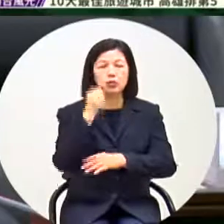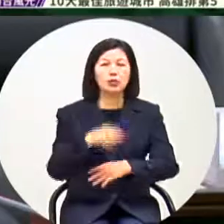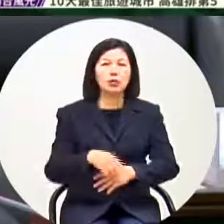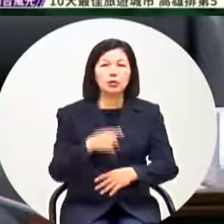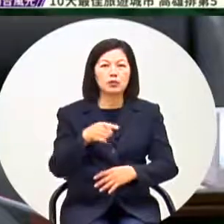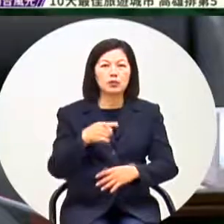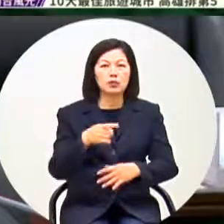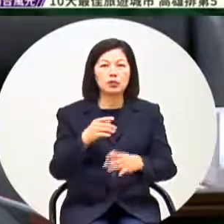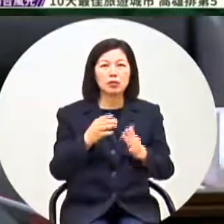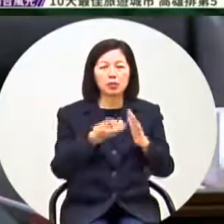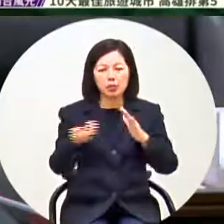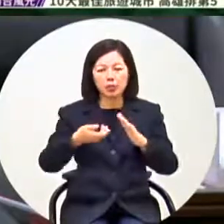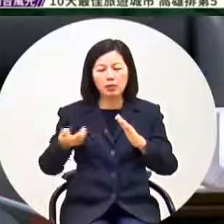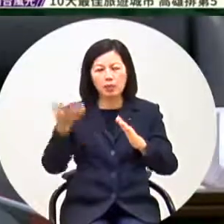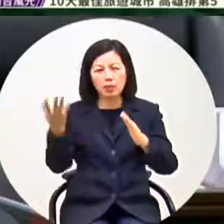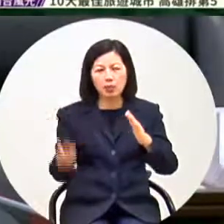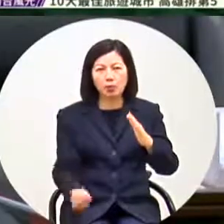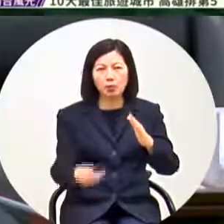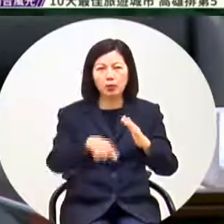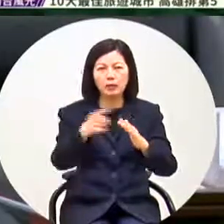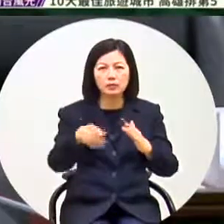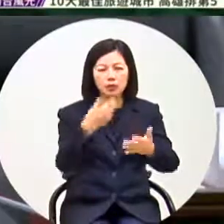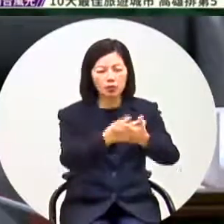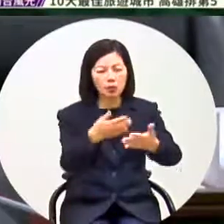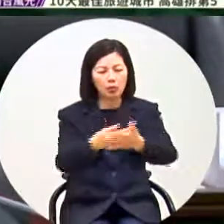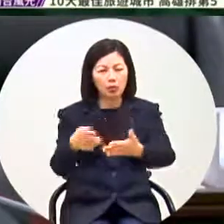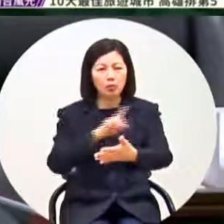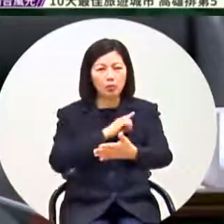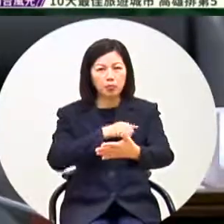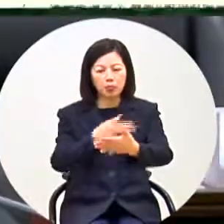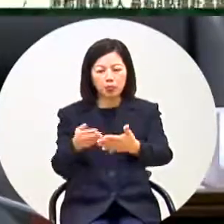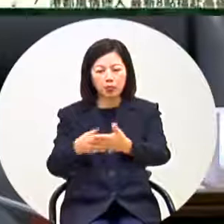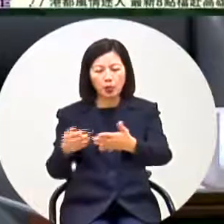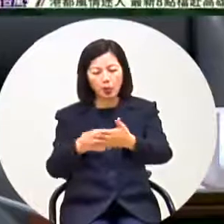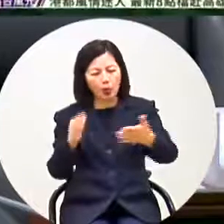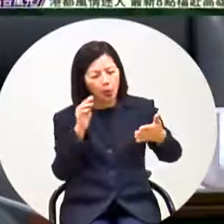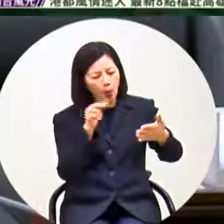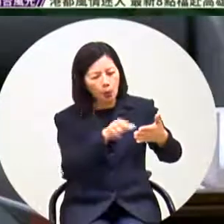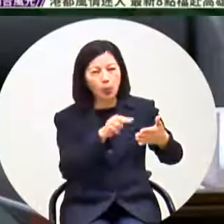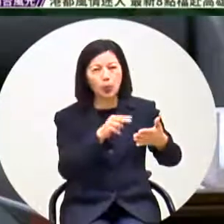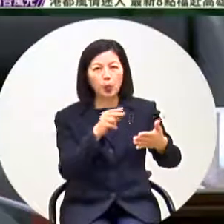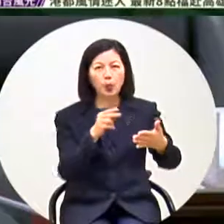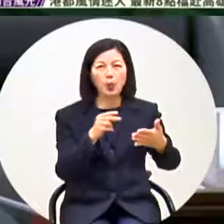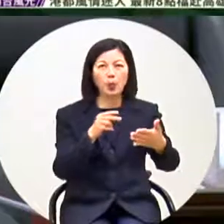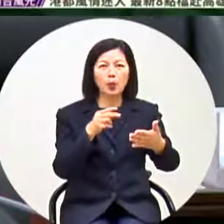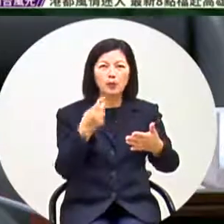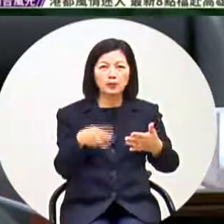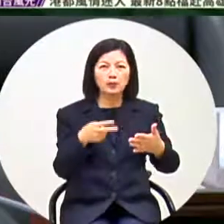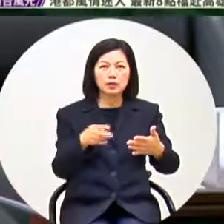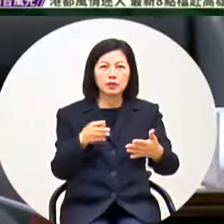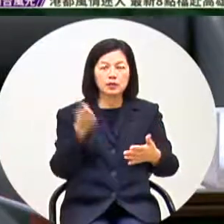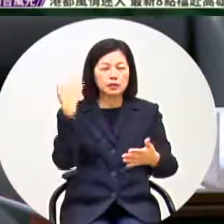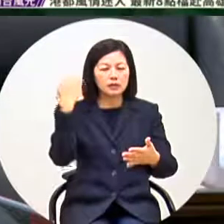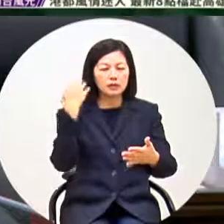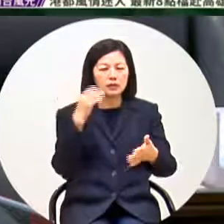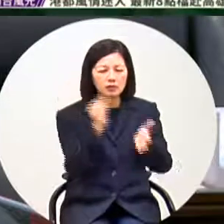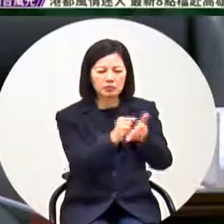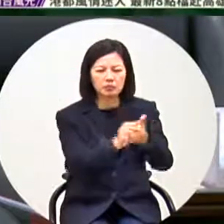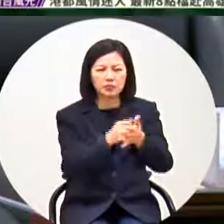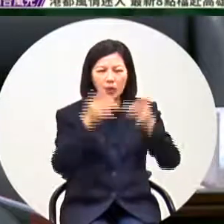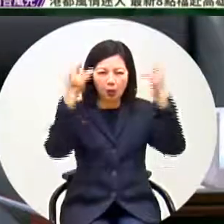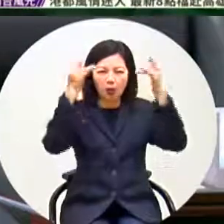彩绘出一幅幅具童趣的画作，一样这个曾经被戏称为鬼城的村落，摇身一变成为了当地的知名景